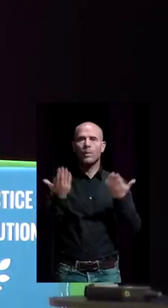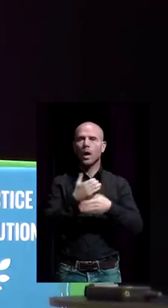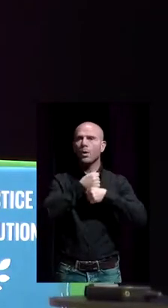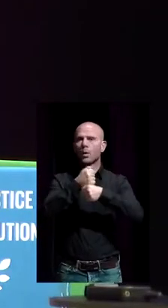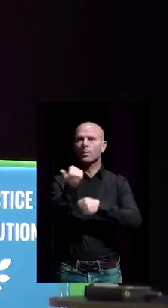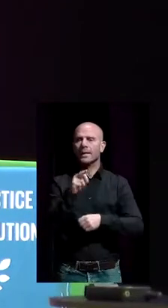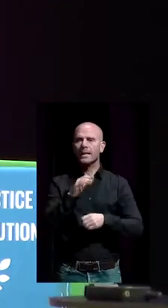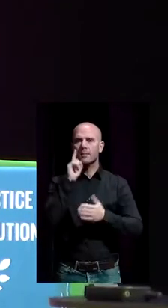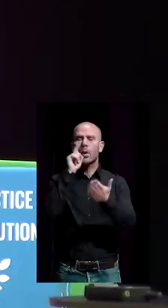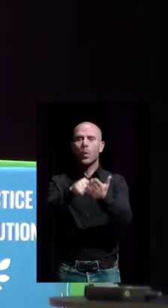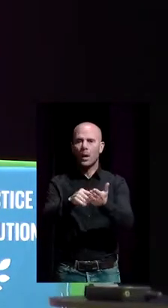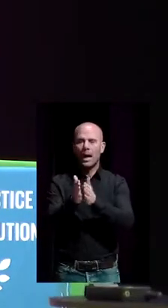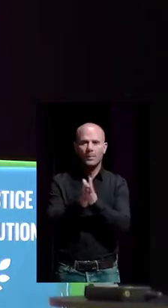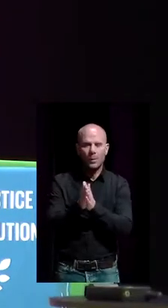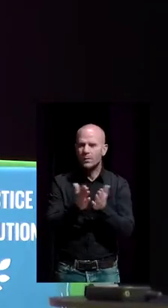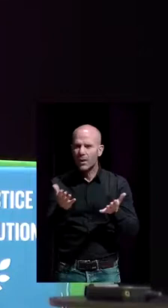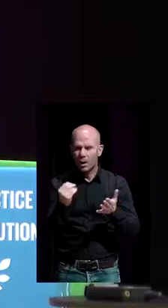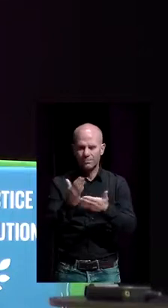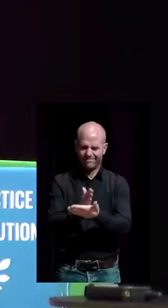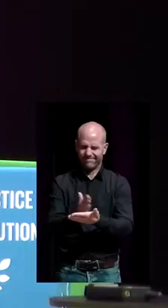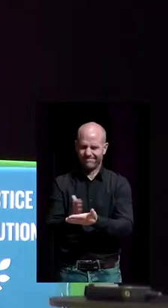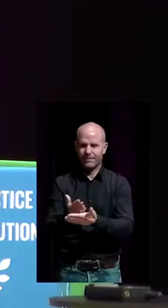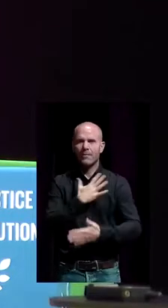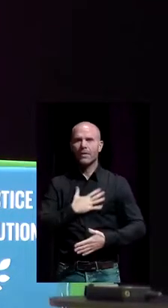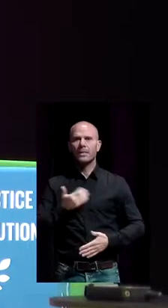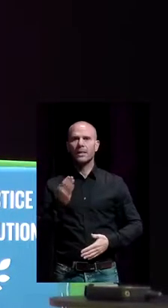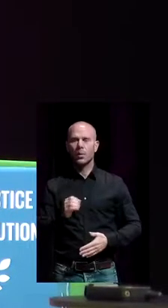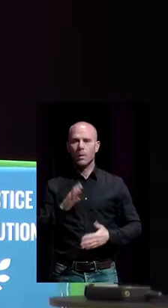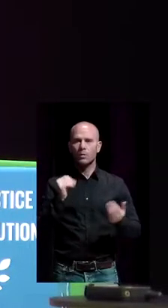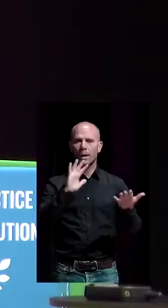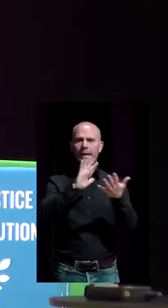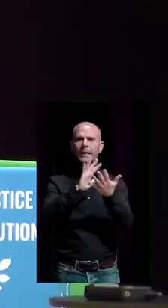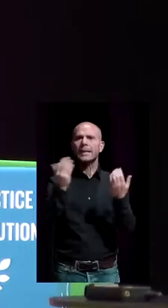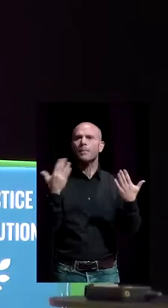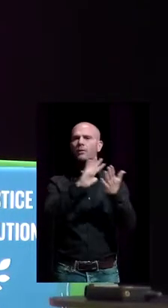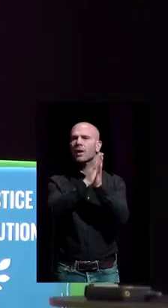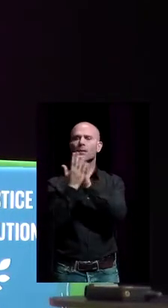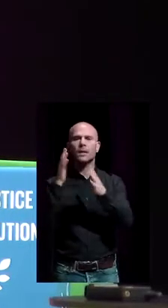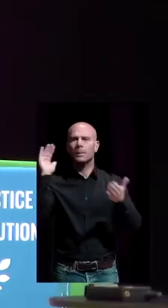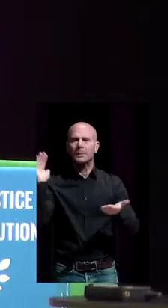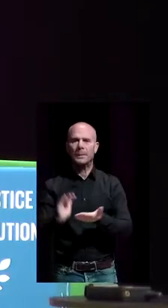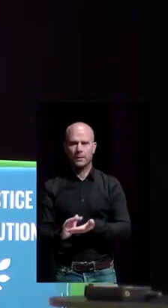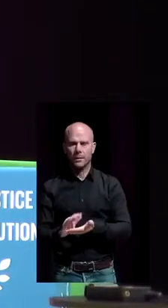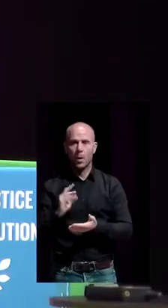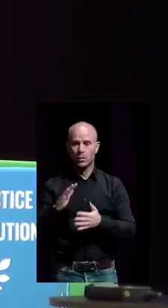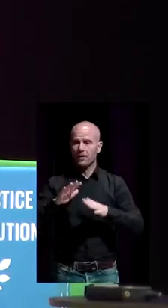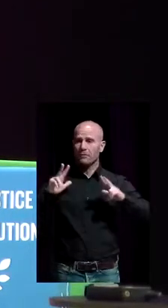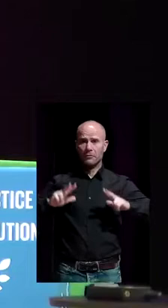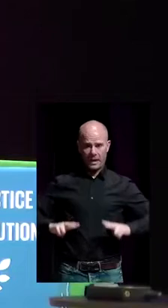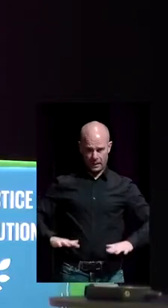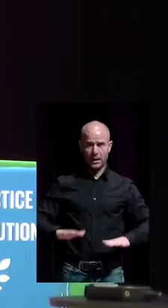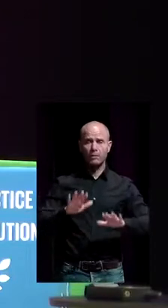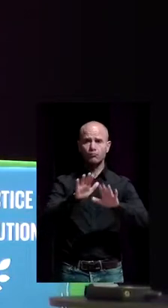hållbarhetsmålen med ambitionen att utrota fattigdom, stoppa klimatförändringar, skapa fredliga och trygga samhällen och inte